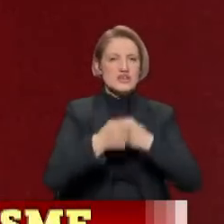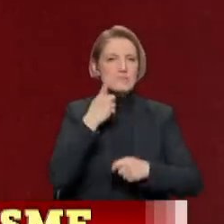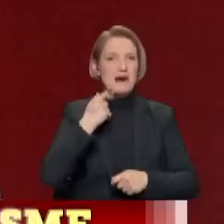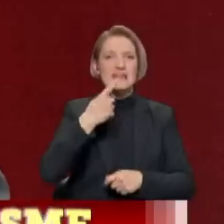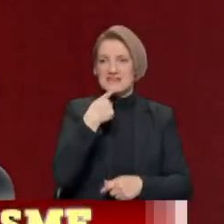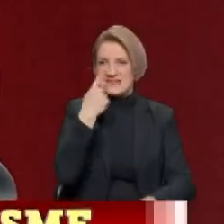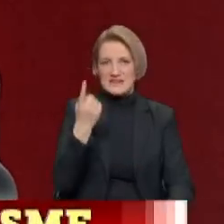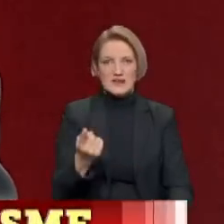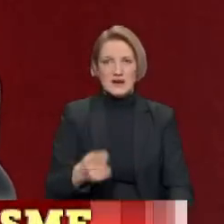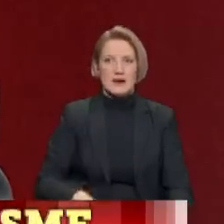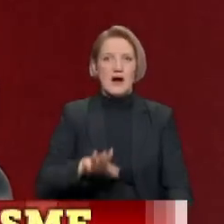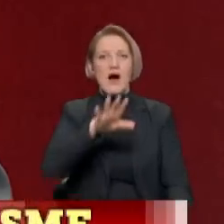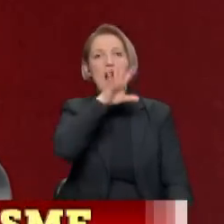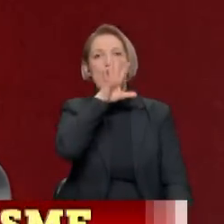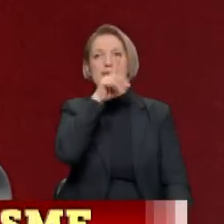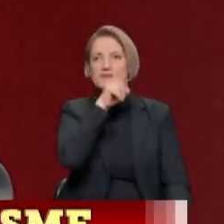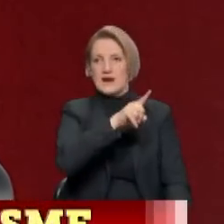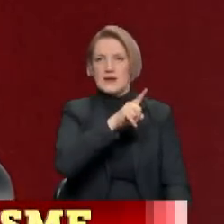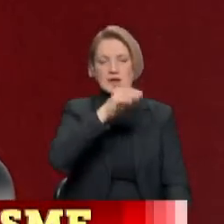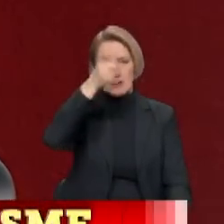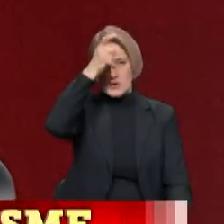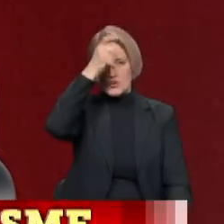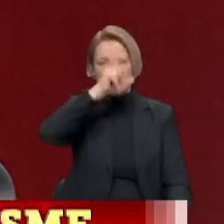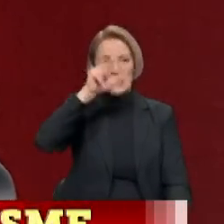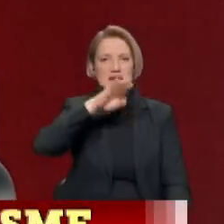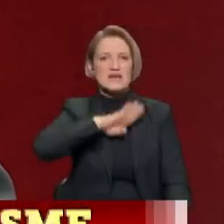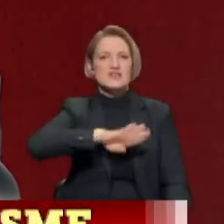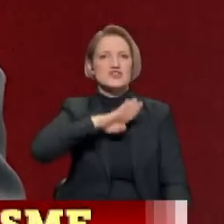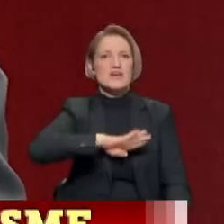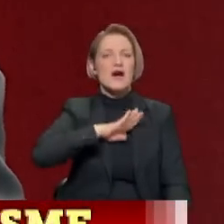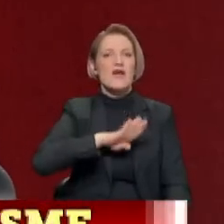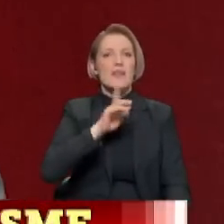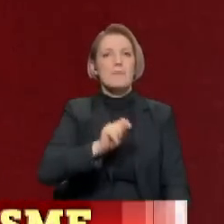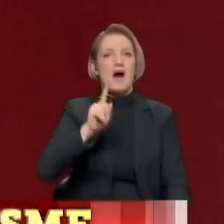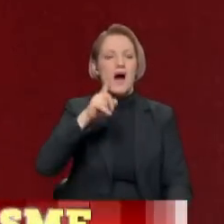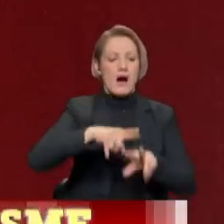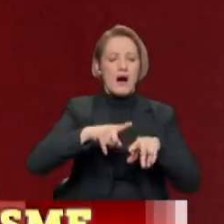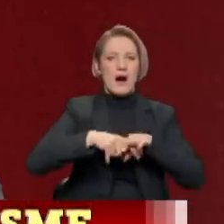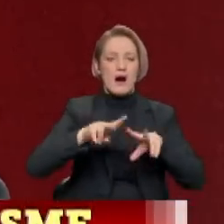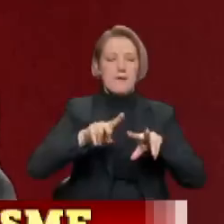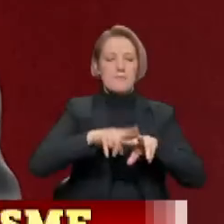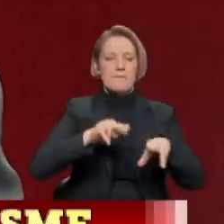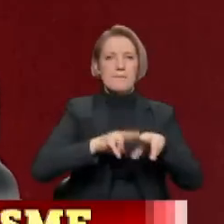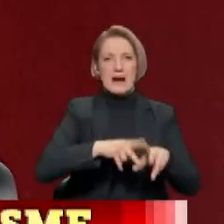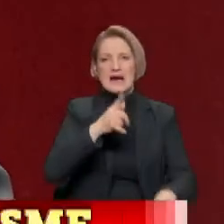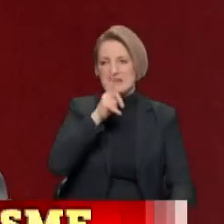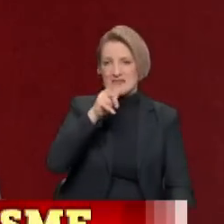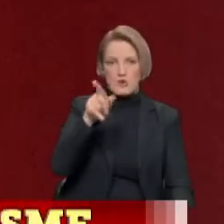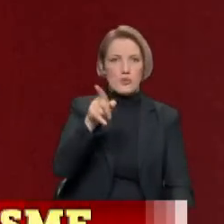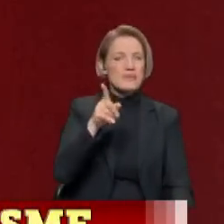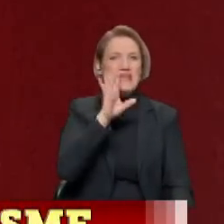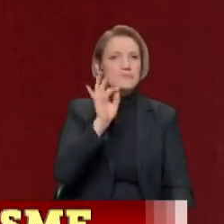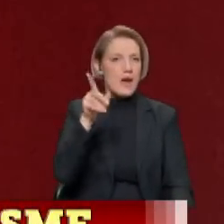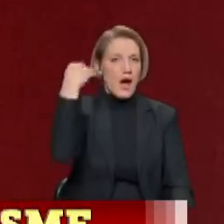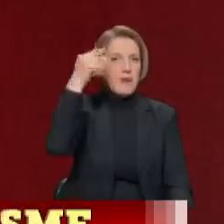ki, Avrupa'da Türkiye'yi şikayet eden ahmağa sesleniyorum dedi. Hakaret etti Ekrem